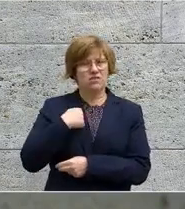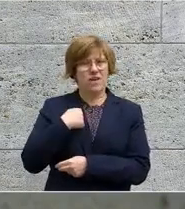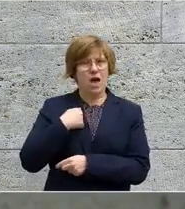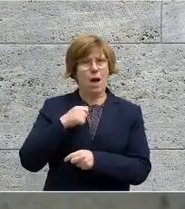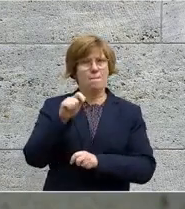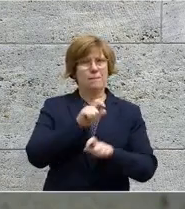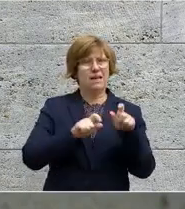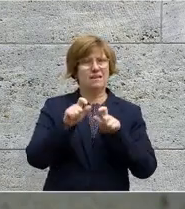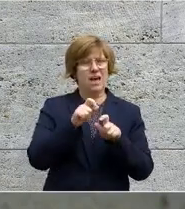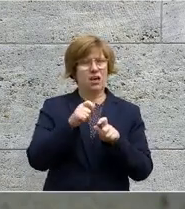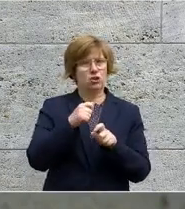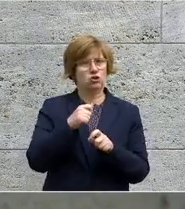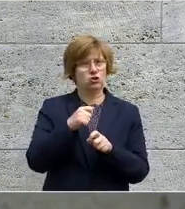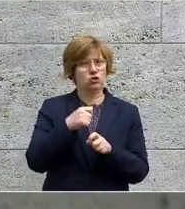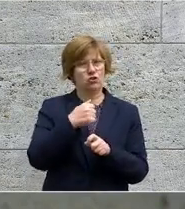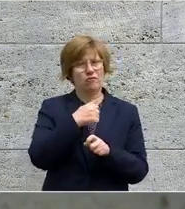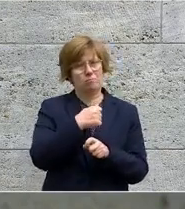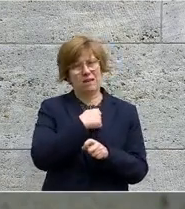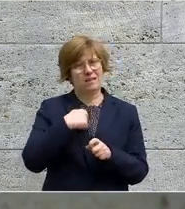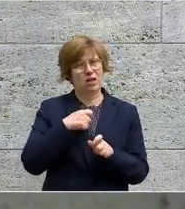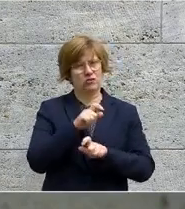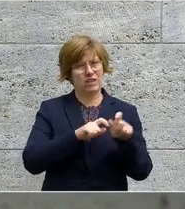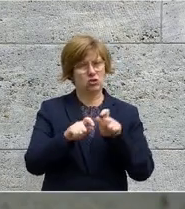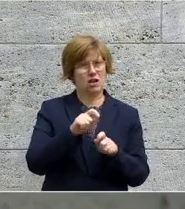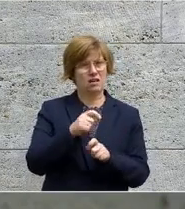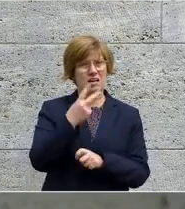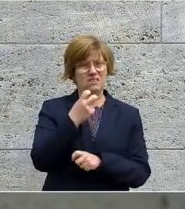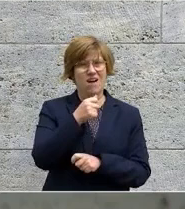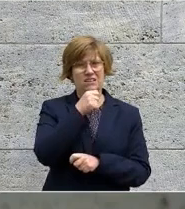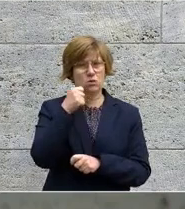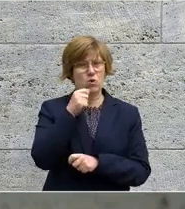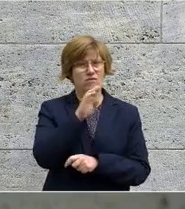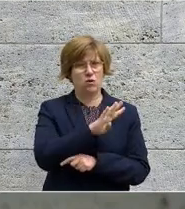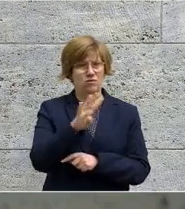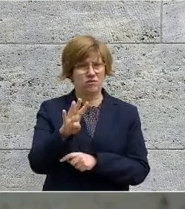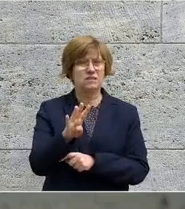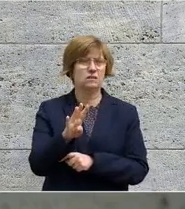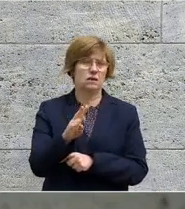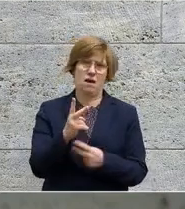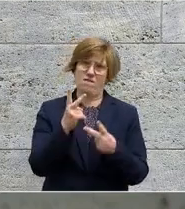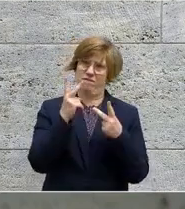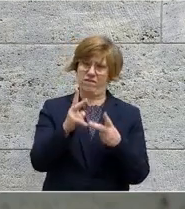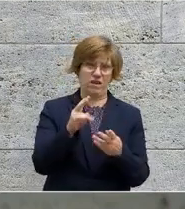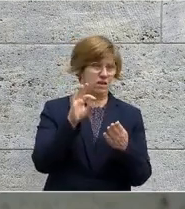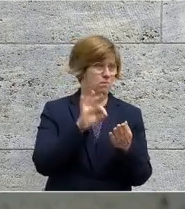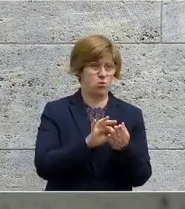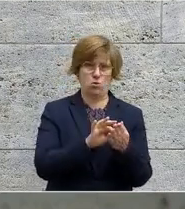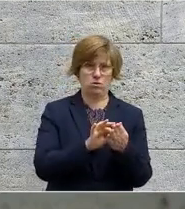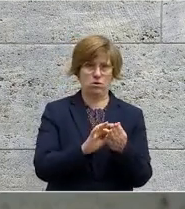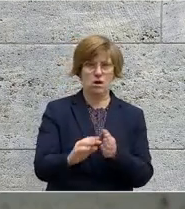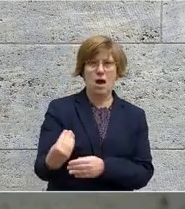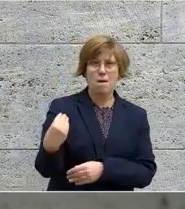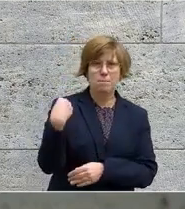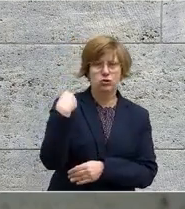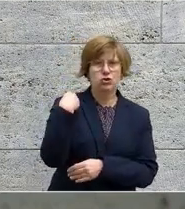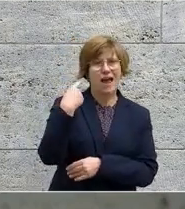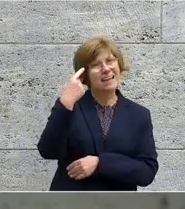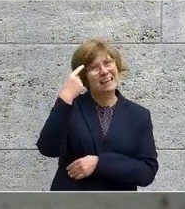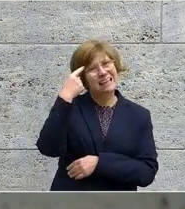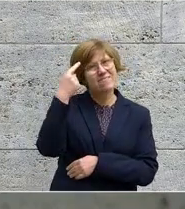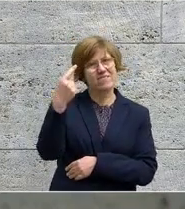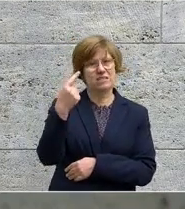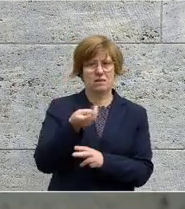militärische Widerstand vom 20. Juli 1944 eine tragende Säule. Er mahnt uns, dass das